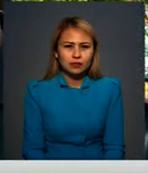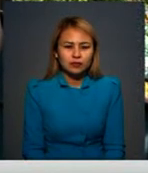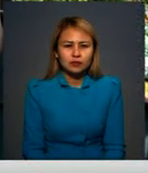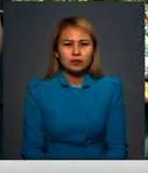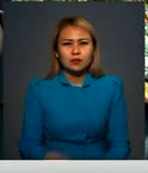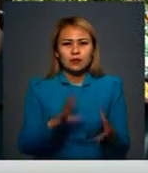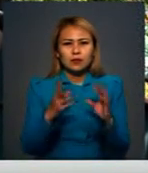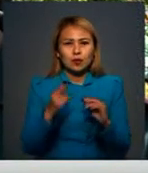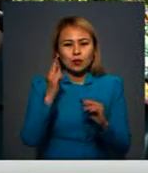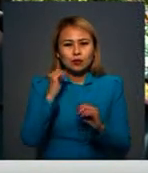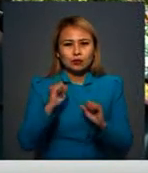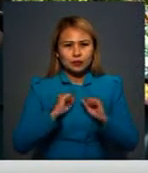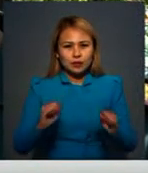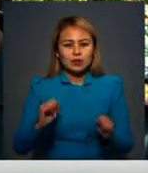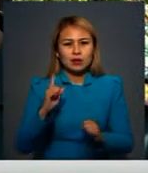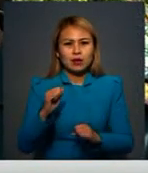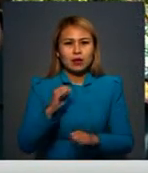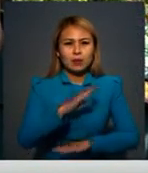оның ерлікке жақын әрекеті